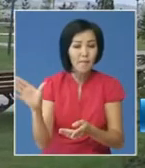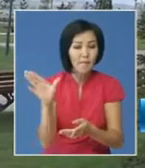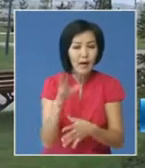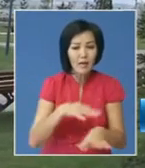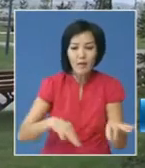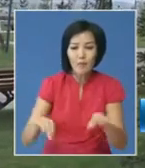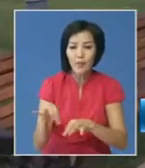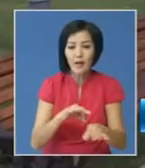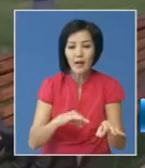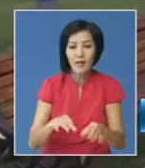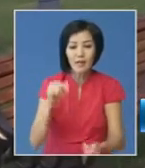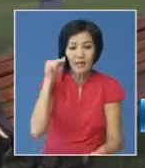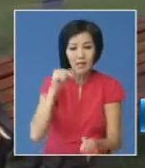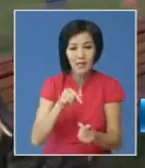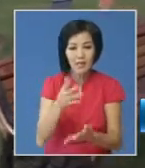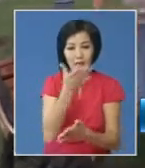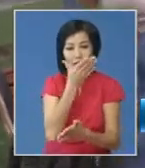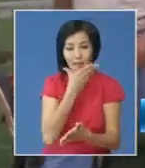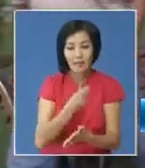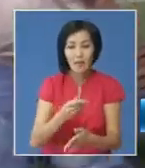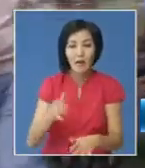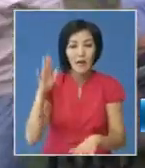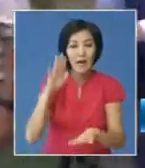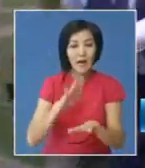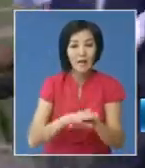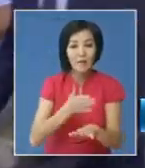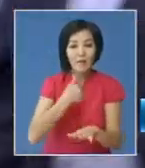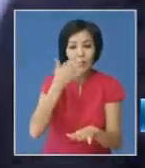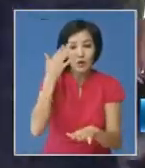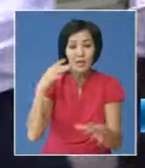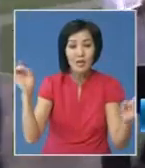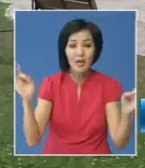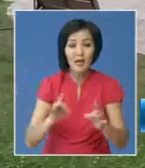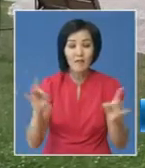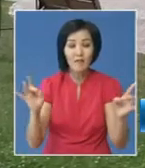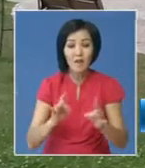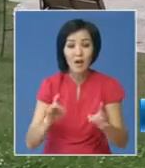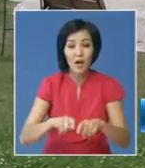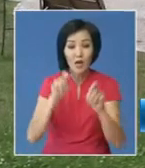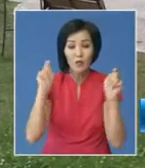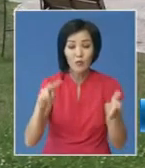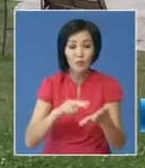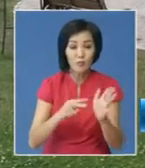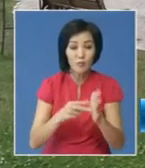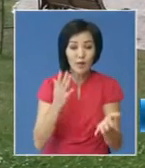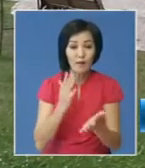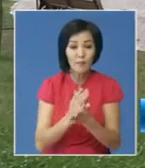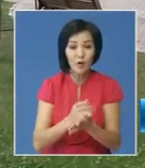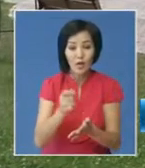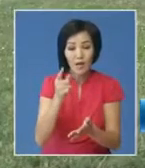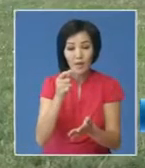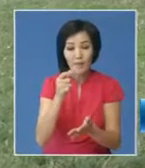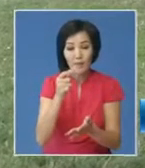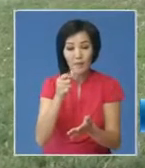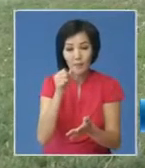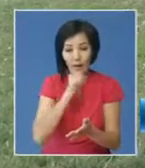балерина атты 3 шатыры бар. Әкім ең үлкенінен жазғы жеңіл кафе ашқызуды жоспарлап жүр. Маңайынан балмұздақ пен суық